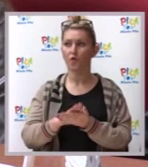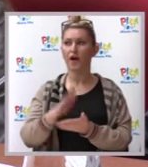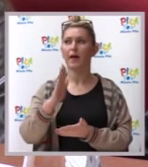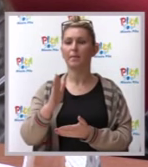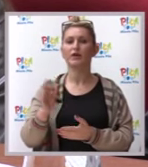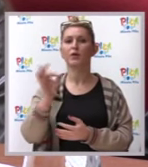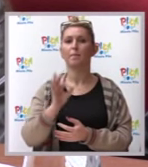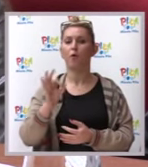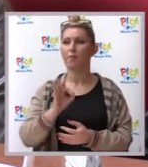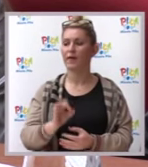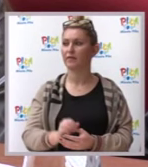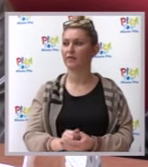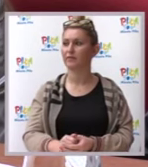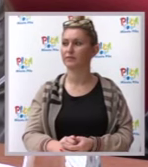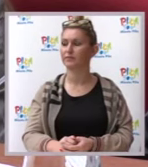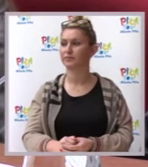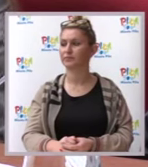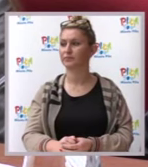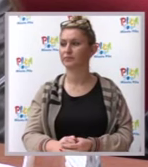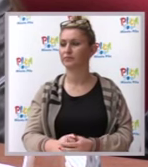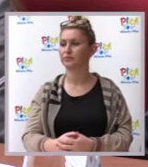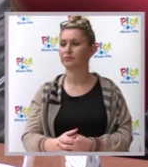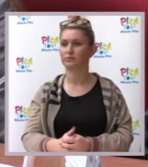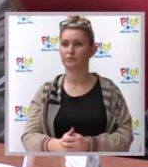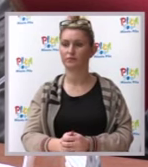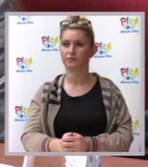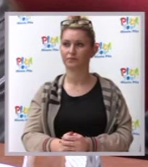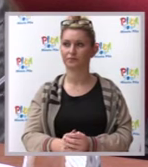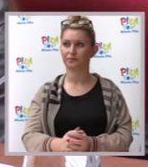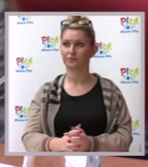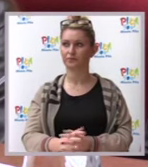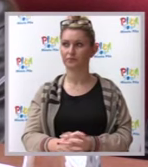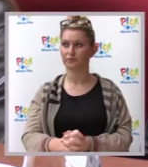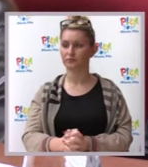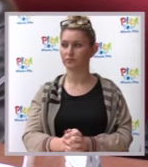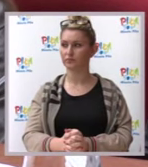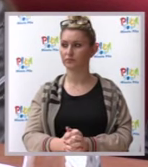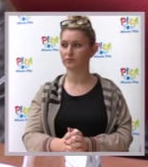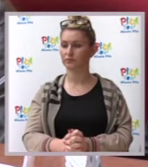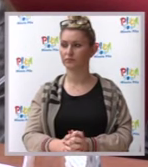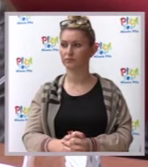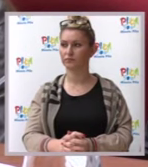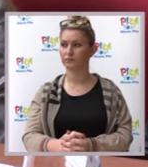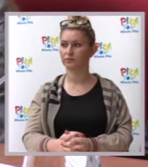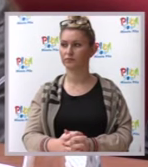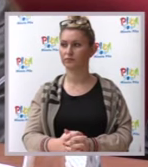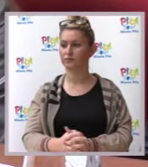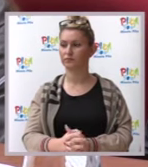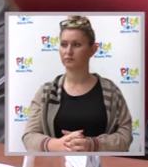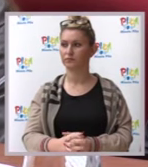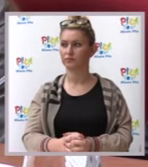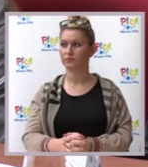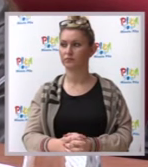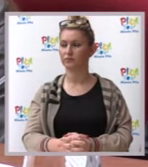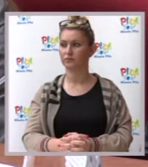opublikowaniem i ogłoszeniem. To wynika właśnie z tych interpretacji, które już w listopadzie się ukazały co do orzeczeń RIO.